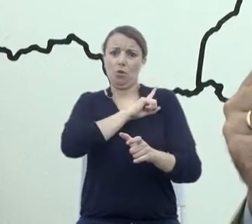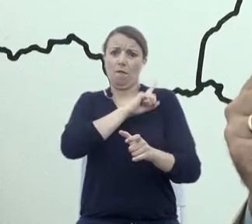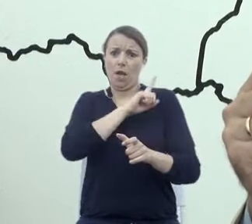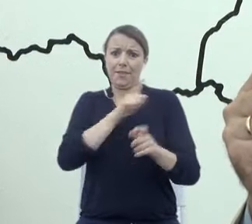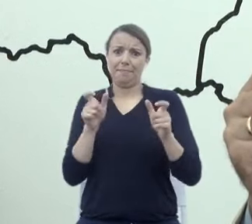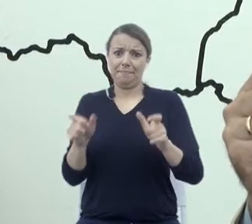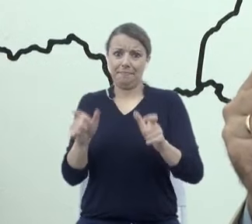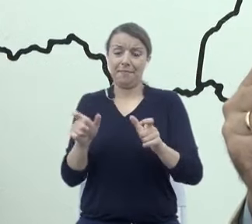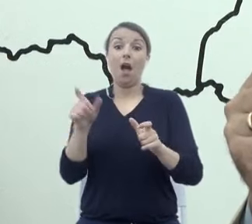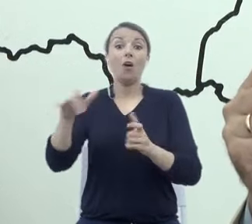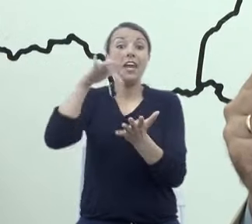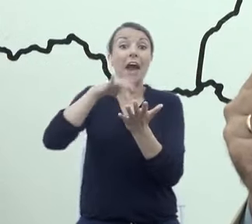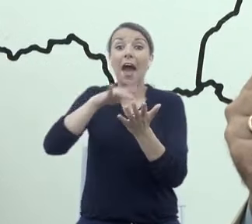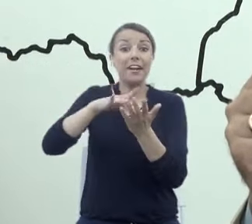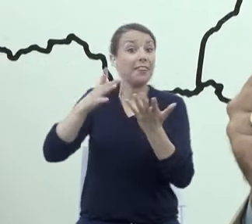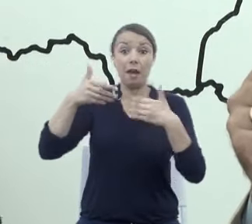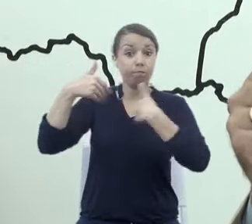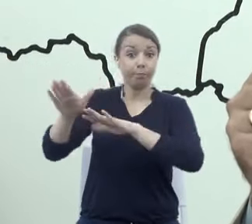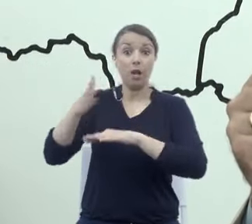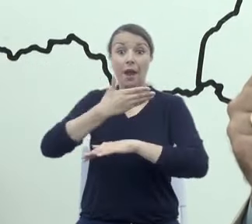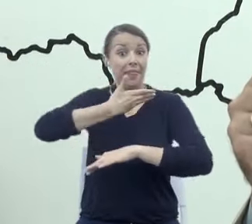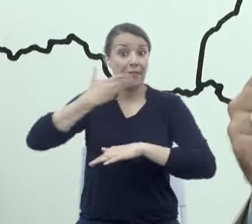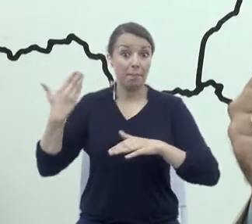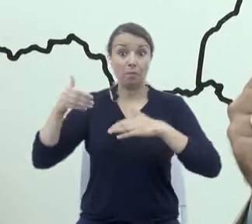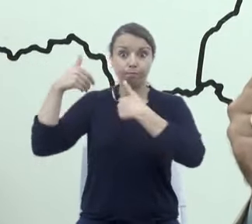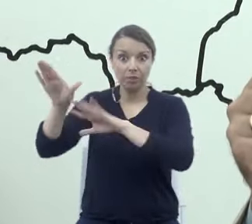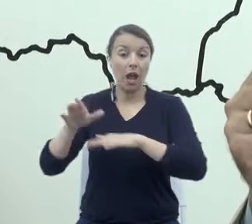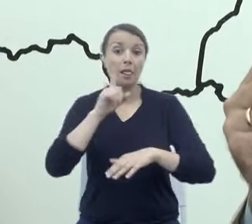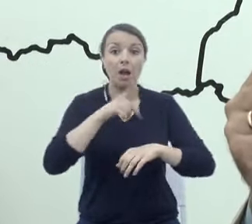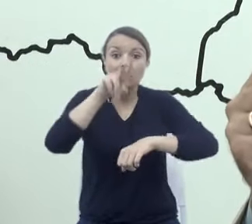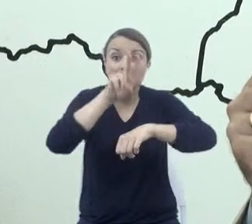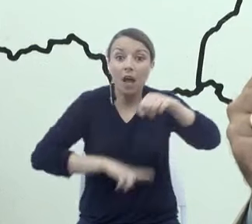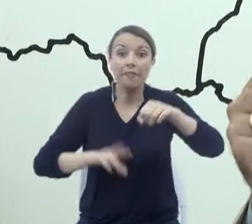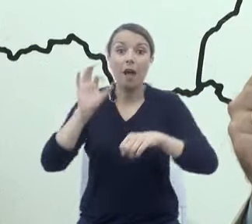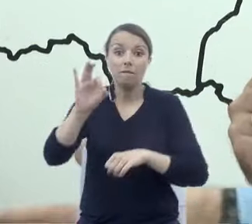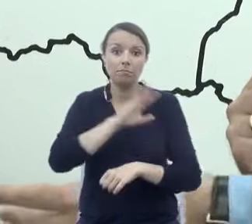ich śmierci. O ich losie dowiedzieliśmy się w zasadzie